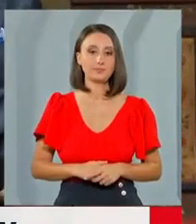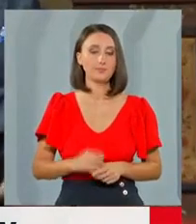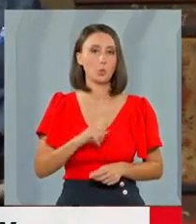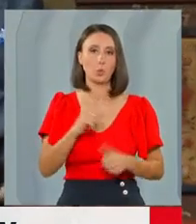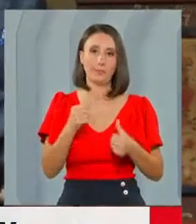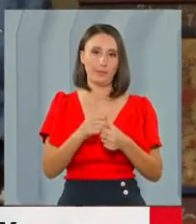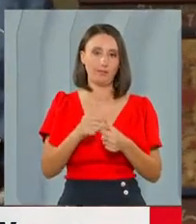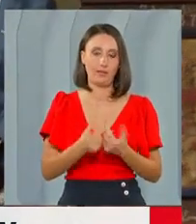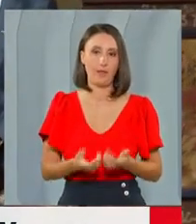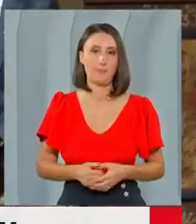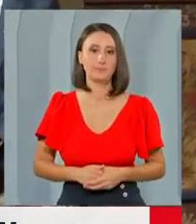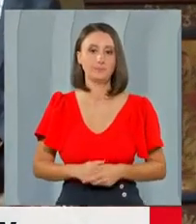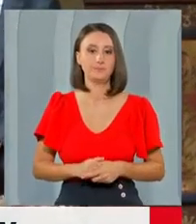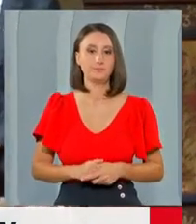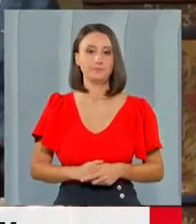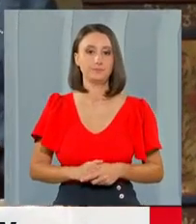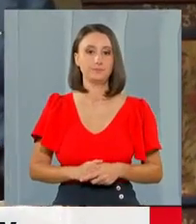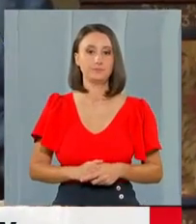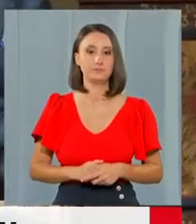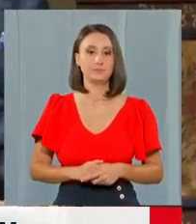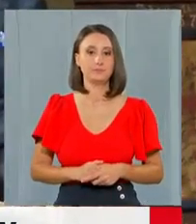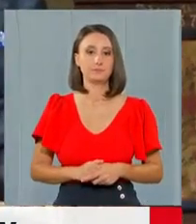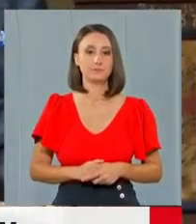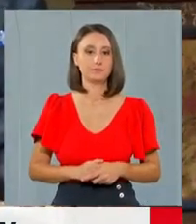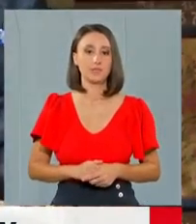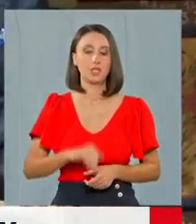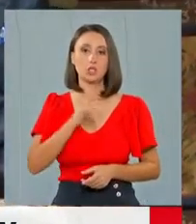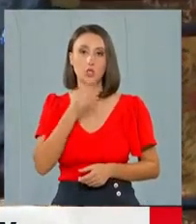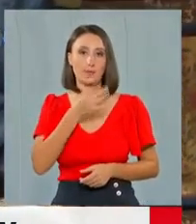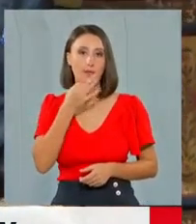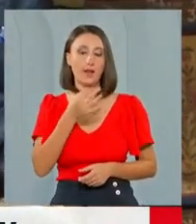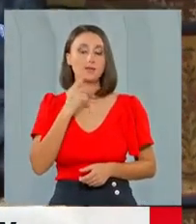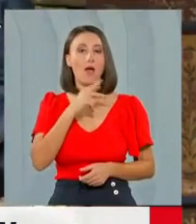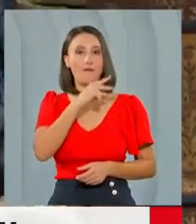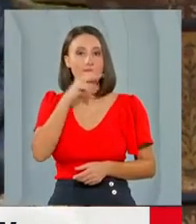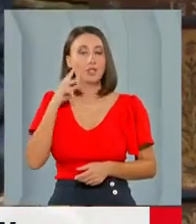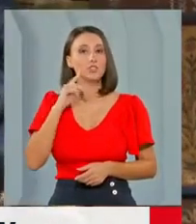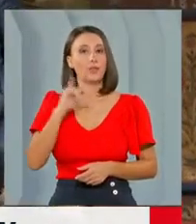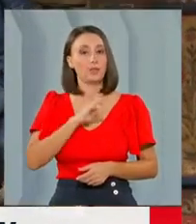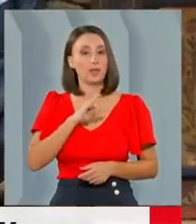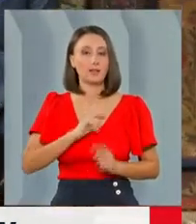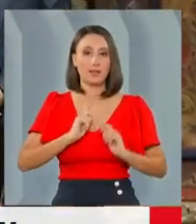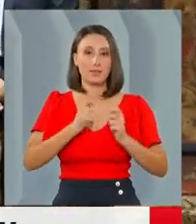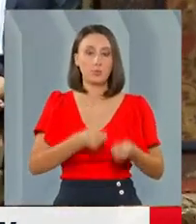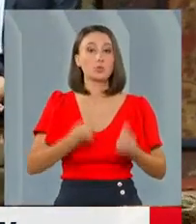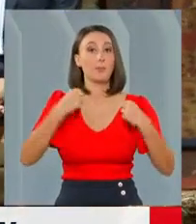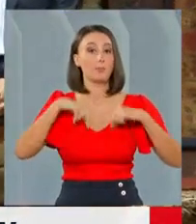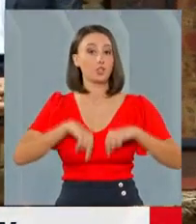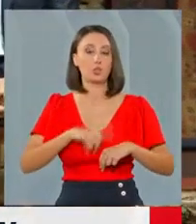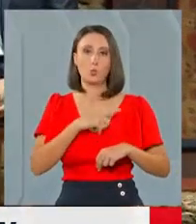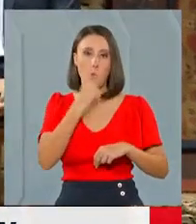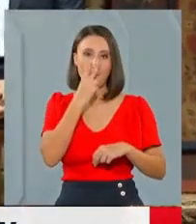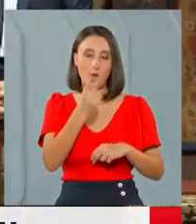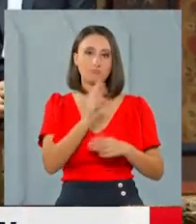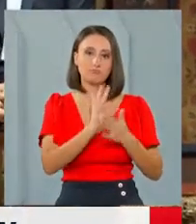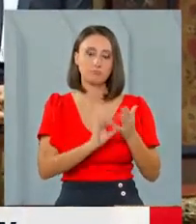nu și prietenia cu omul de afaceri Michael schmittle în niciuna dintre declarațiile de avere și de interese depuse de Klaus Iohannis să